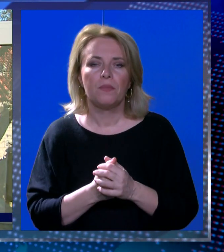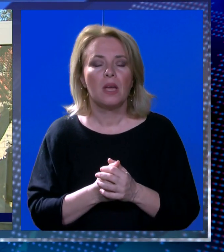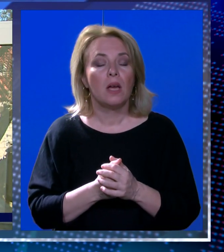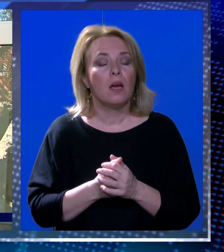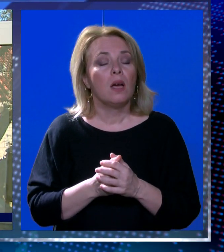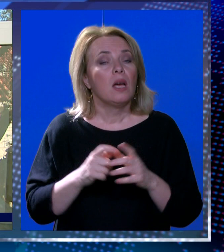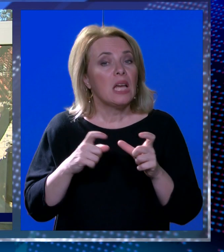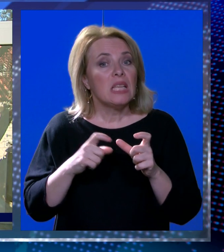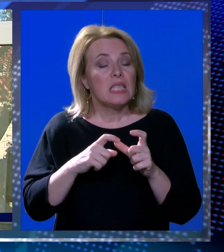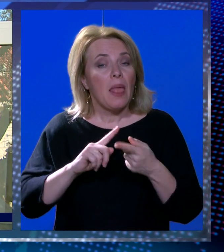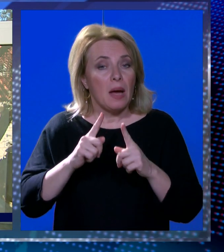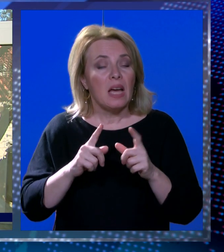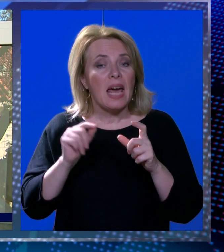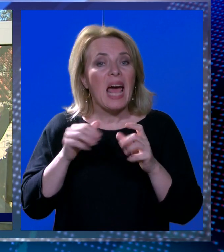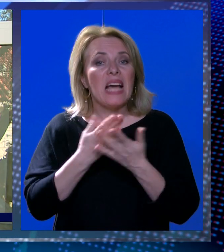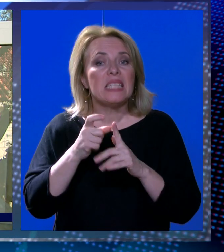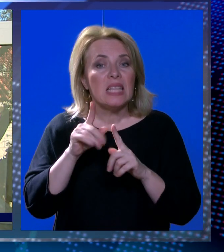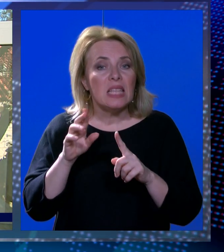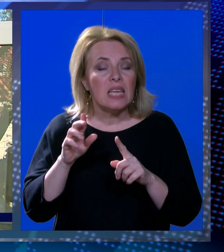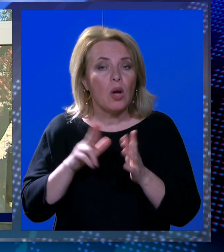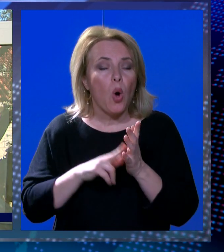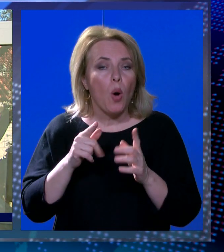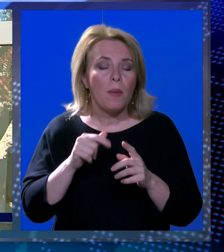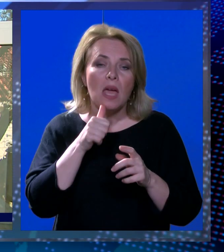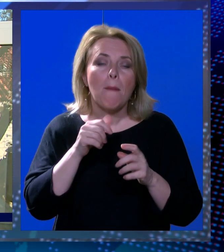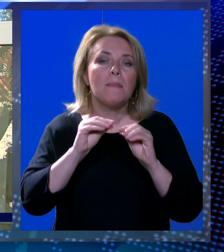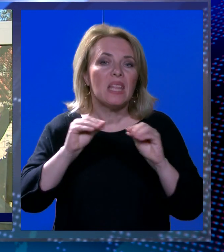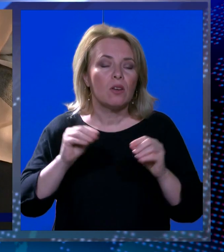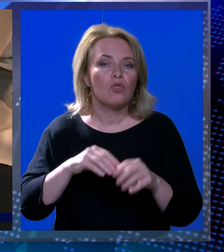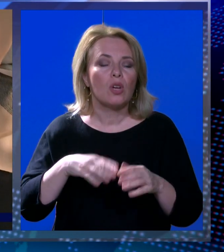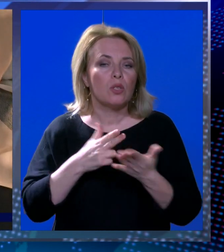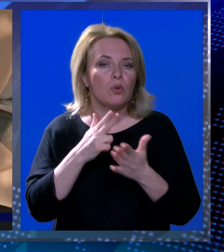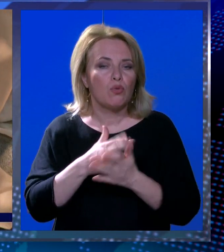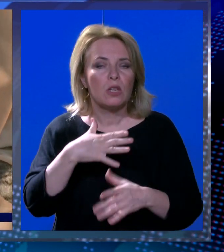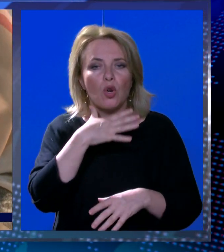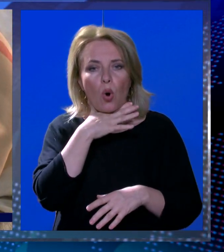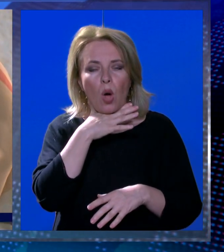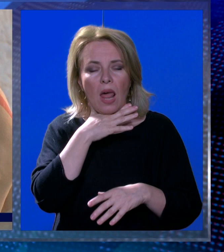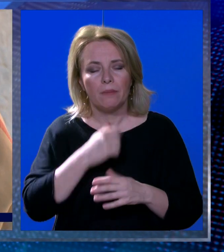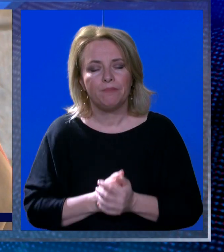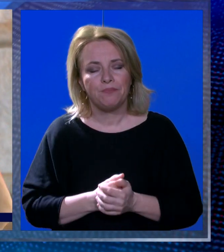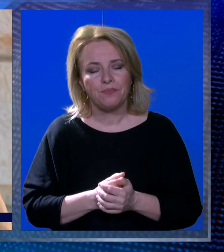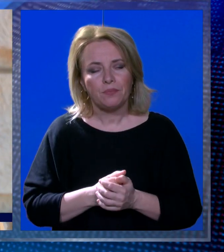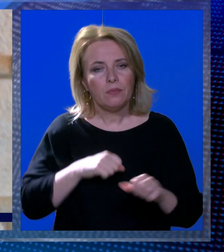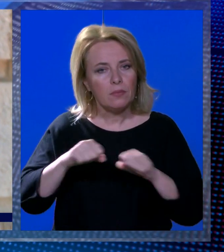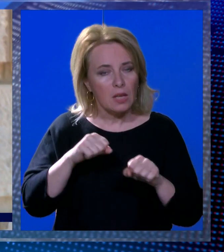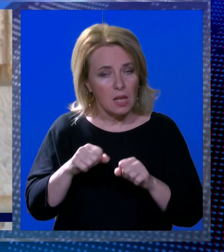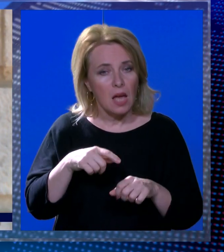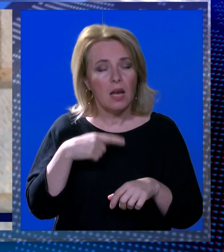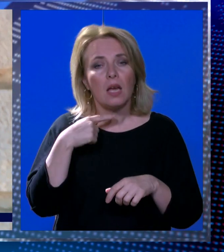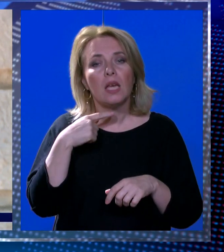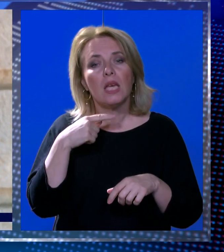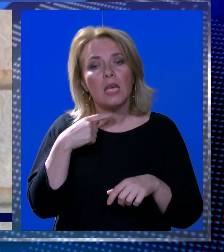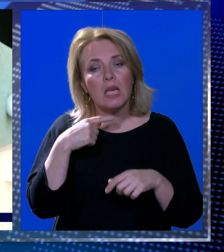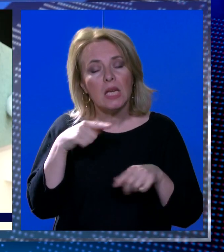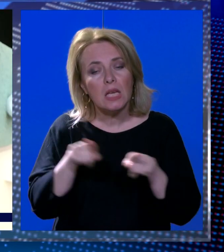s razrednikom, pedagoškom službom škole. Ravnatelji odgovaraju i smatraju li ovu